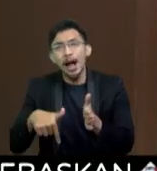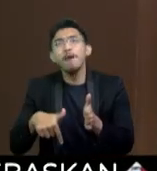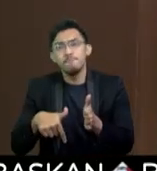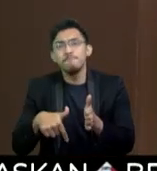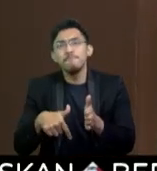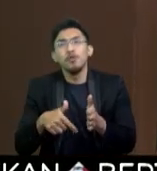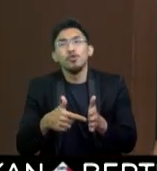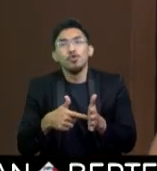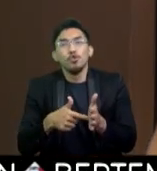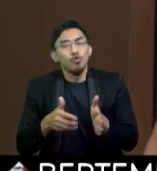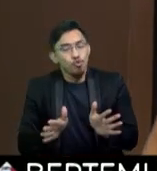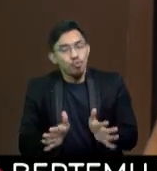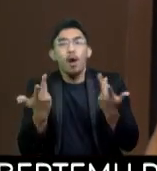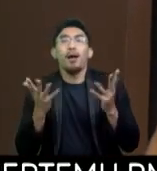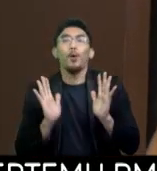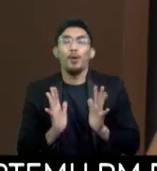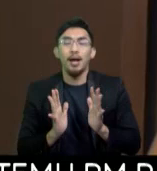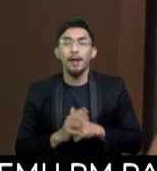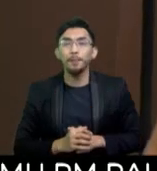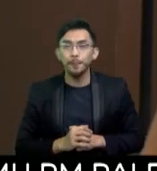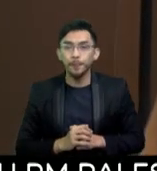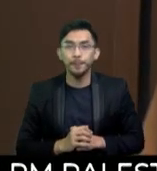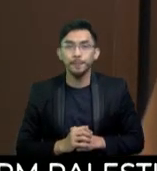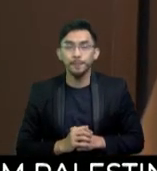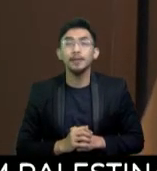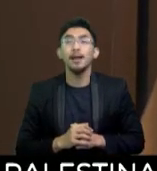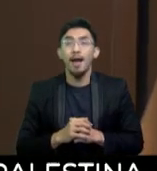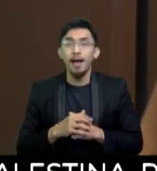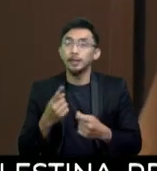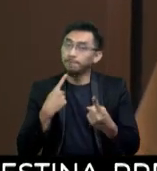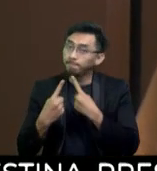Sesuai hasil rapat hasil mediasi kemarin,